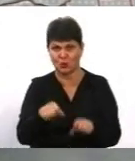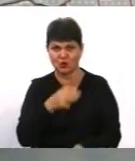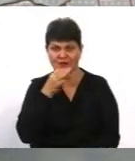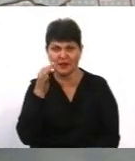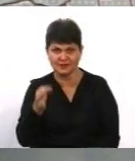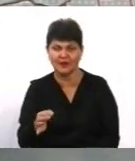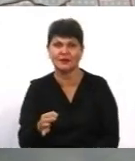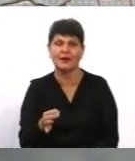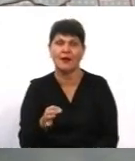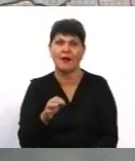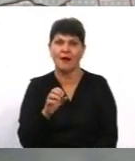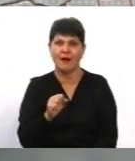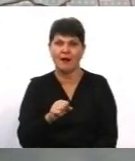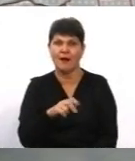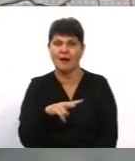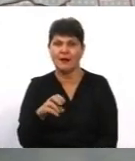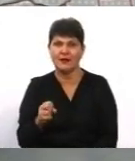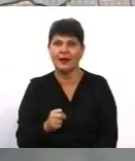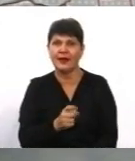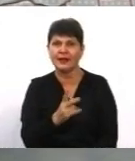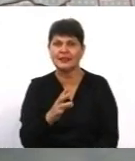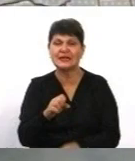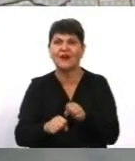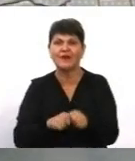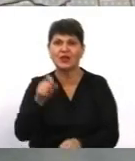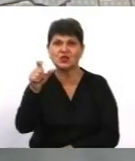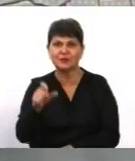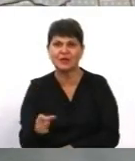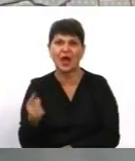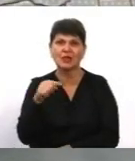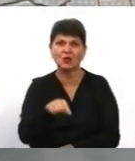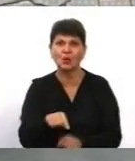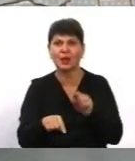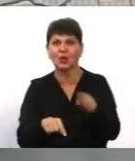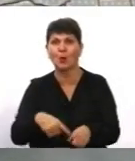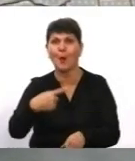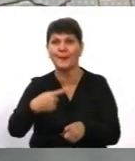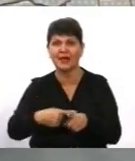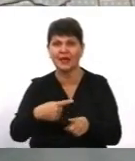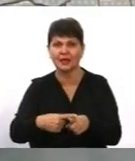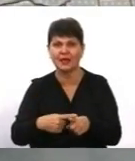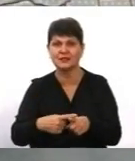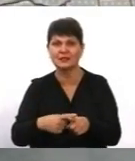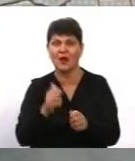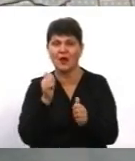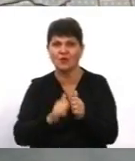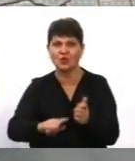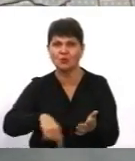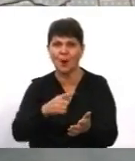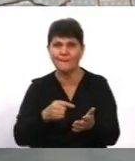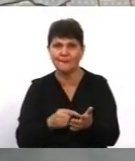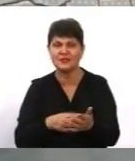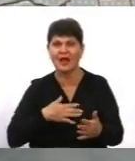яка рахує кількість велосипедистів на тому чи іншому перехресті. От вибирають в кожному місті якісь